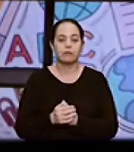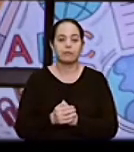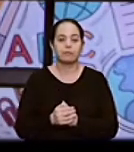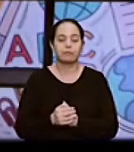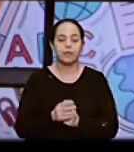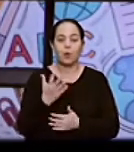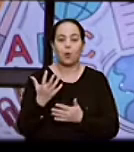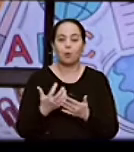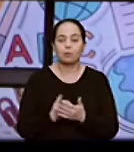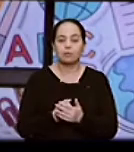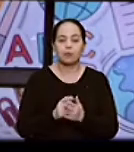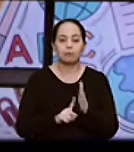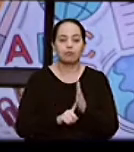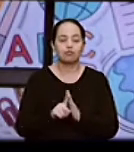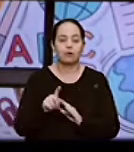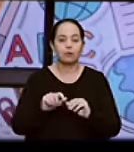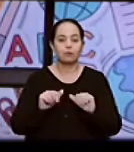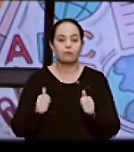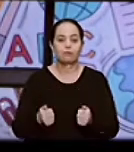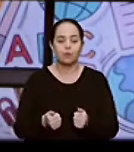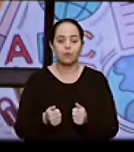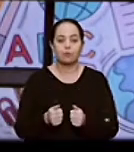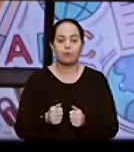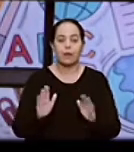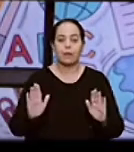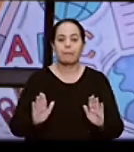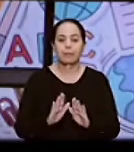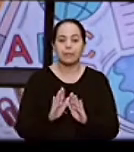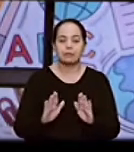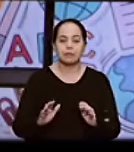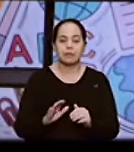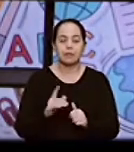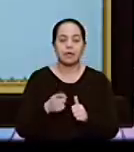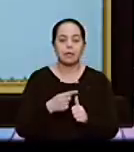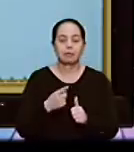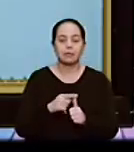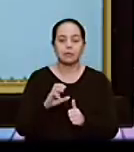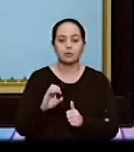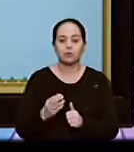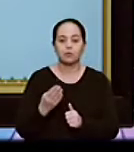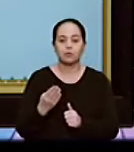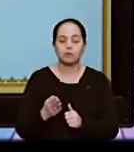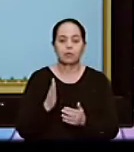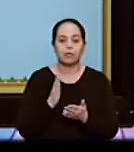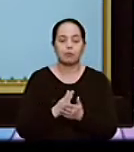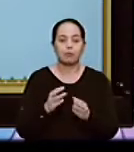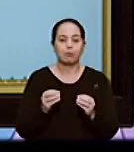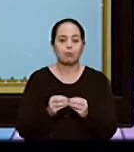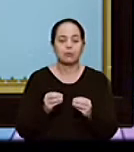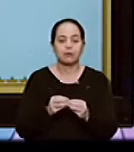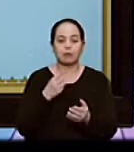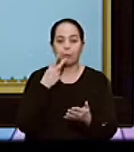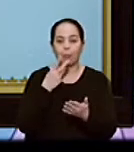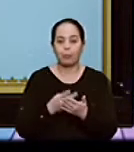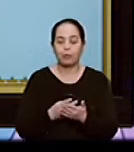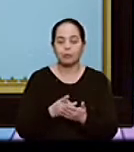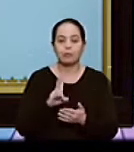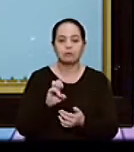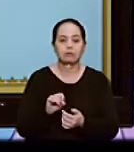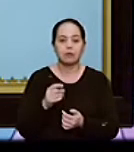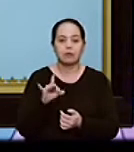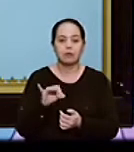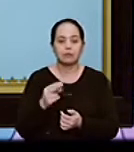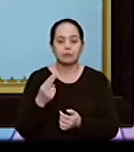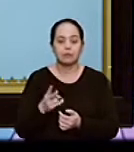существительного, определяем начальную форму «песня». Имена существительные имеют постоянные признаки